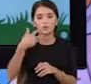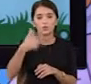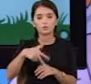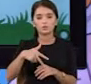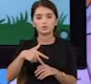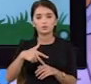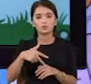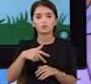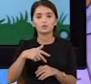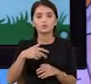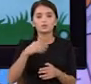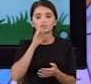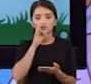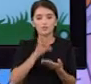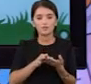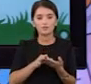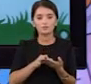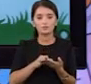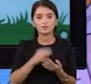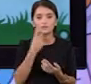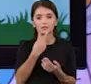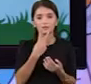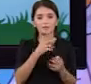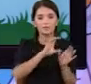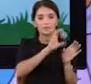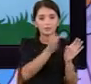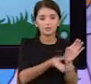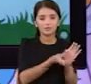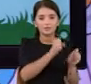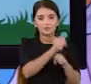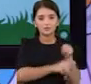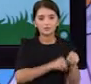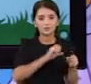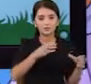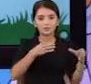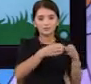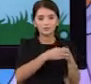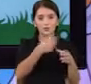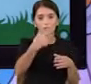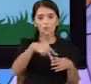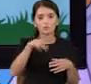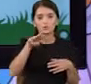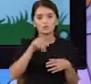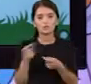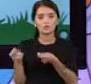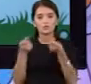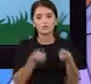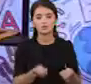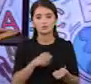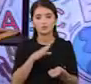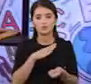30 ga teng. Demak, javob 2 g'ildirakli velosipedlar soni 30 ta olib